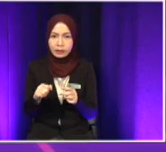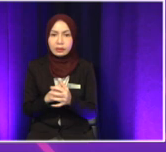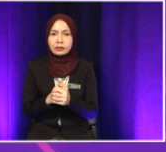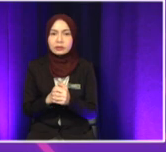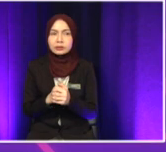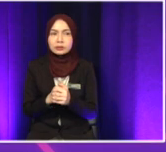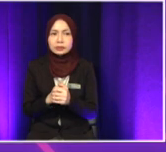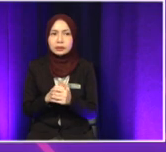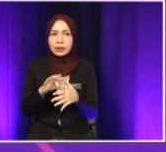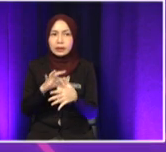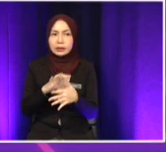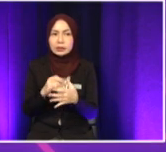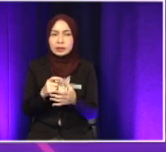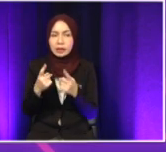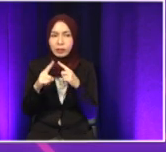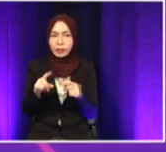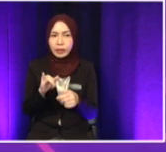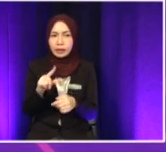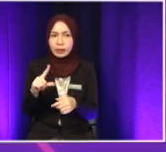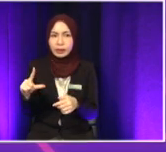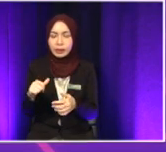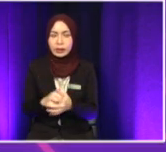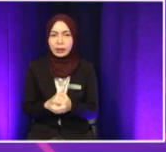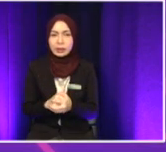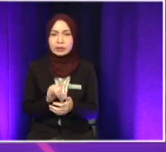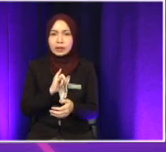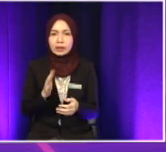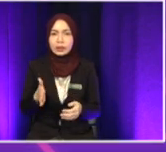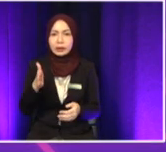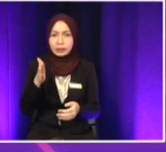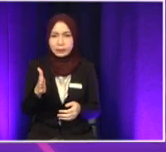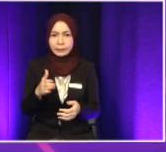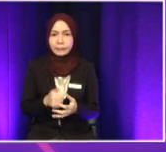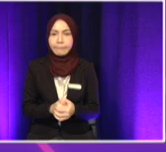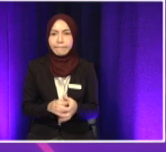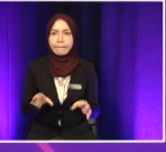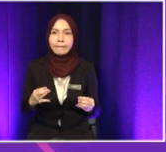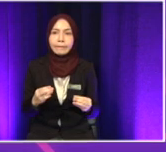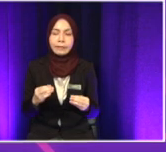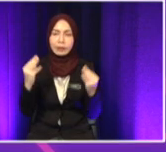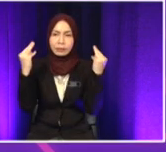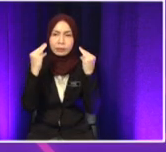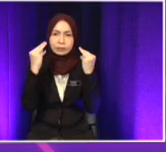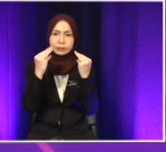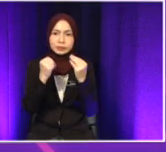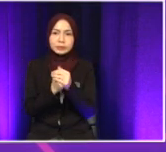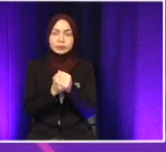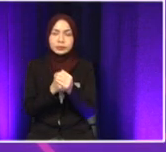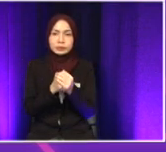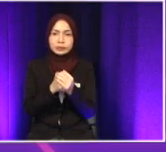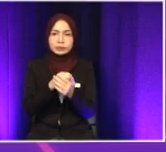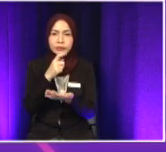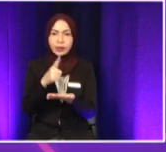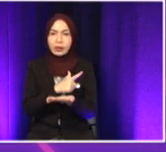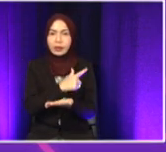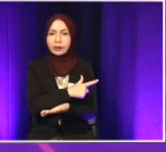saya akan menganjurkan majelis hiburan lagu dan nasyid bertemakan kecintaan kepada Tuhan dan kemanusiaan Yaitu